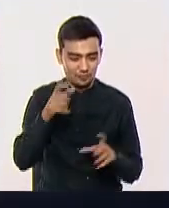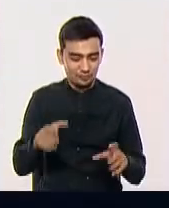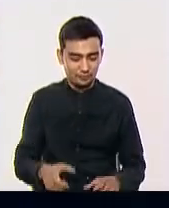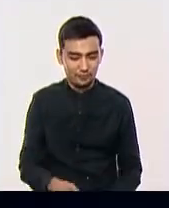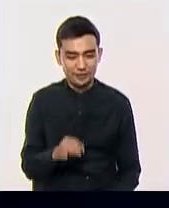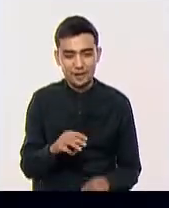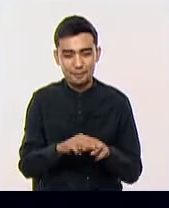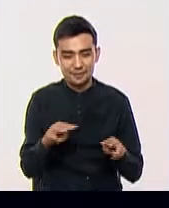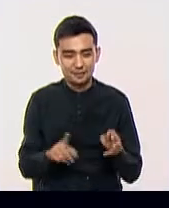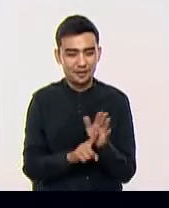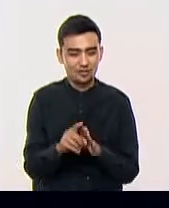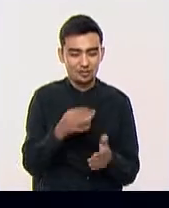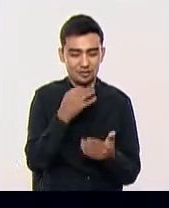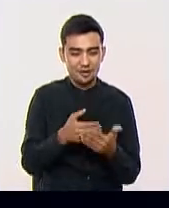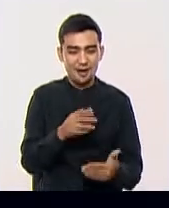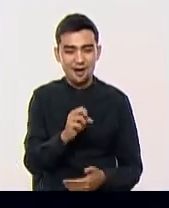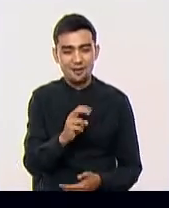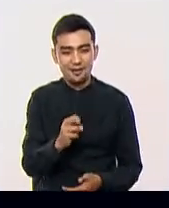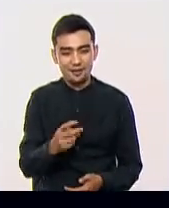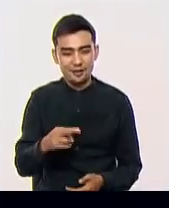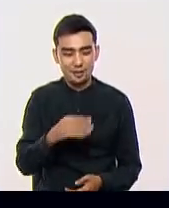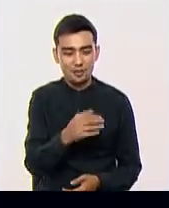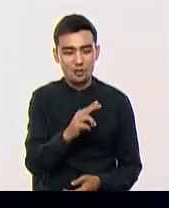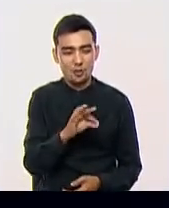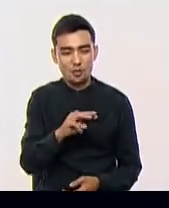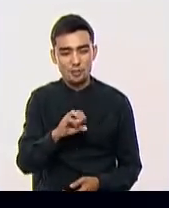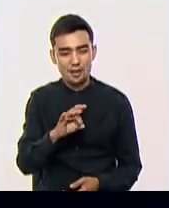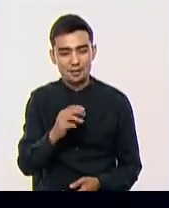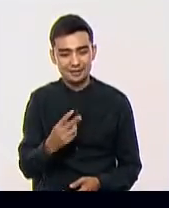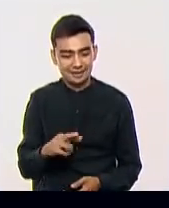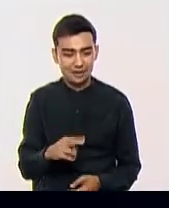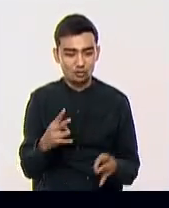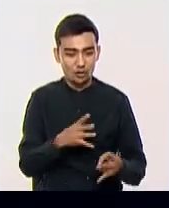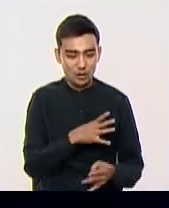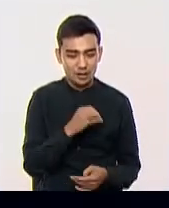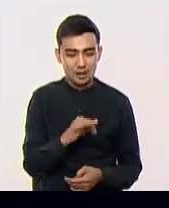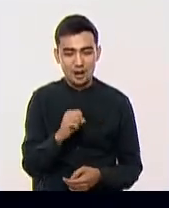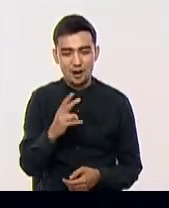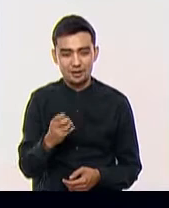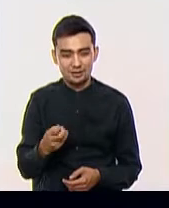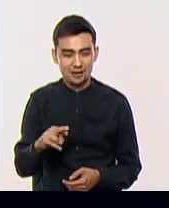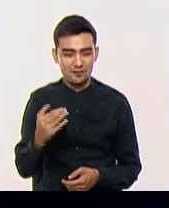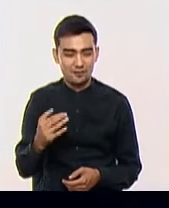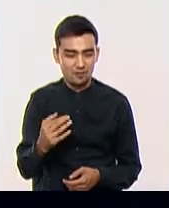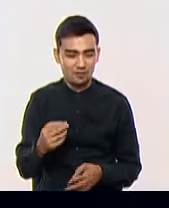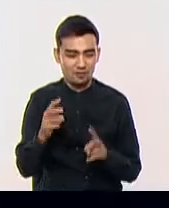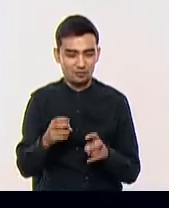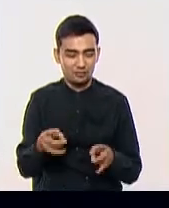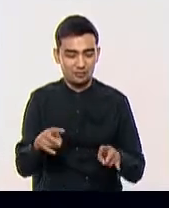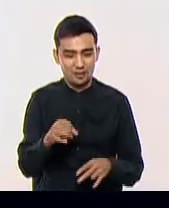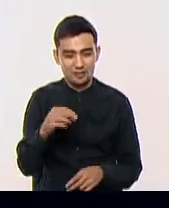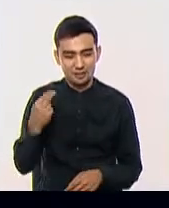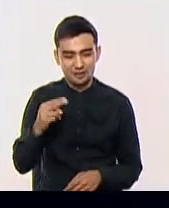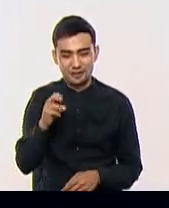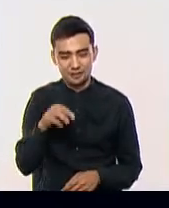Яғни министрлік әу бастан ақ академияның коммерциялық емес акционерлік қоғам болып қалуына мүдделі екен. Сондықтан Қасым Жомарт